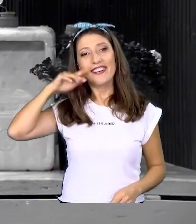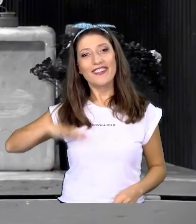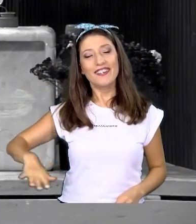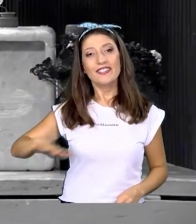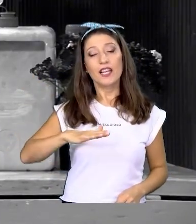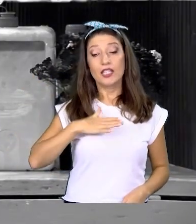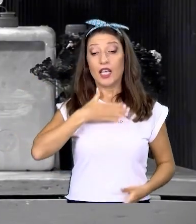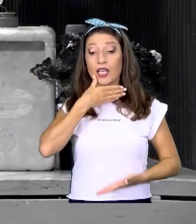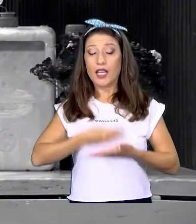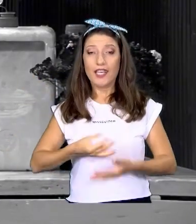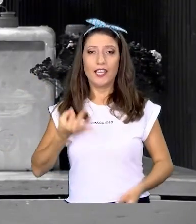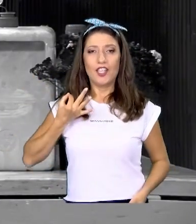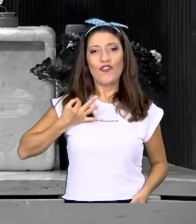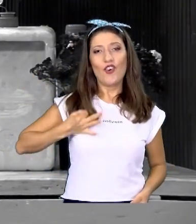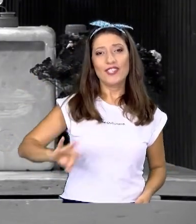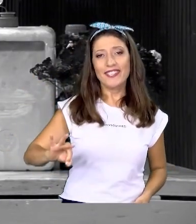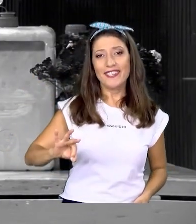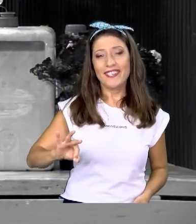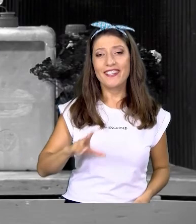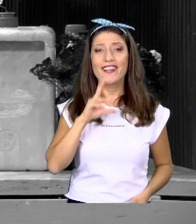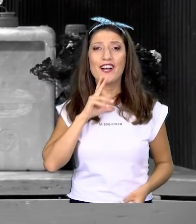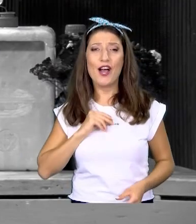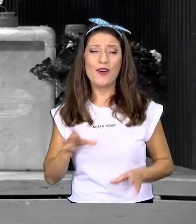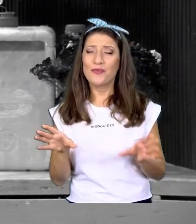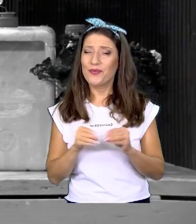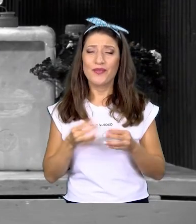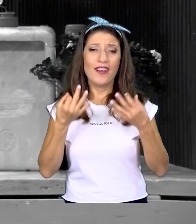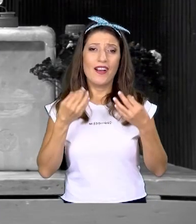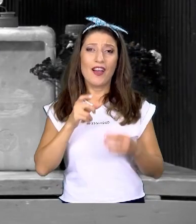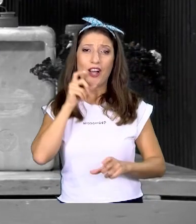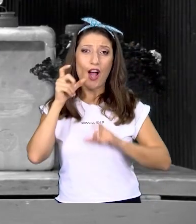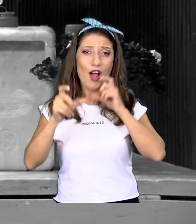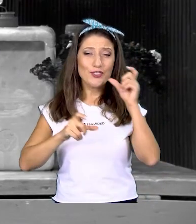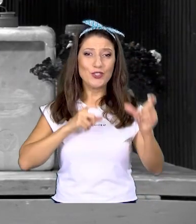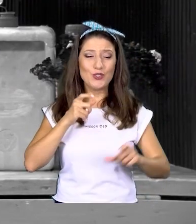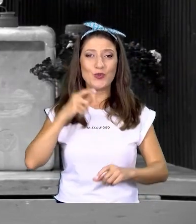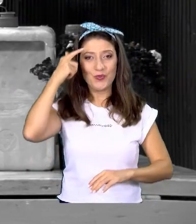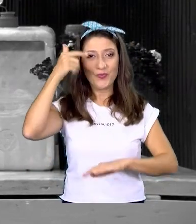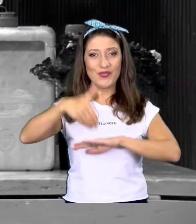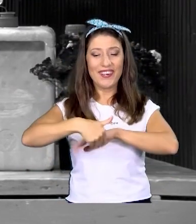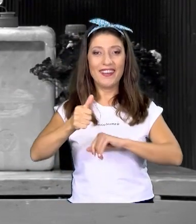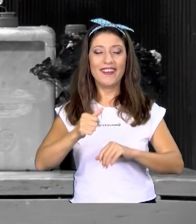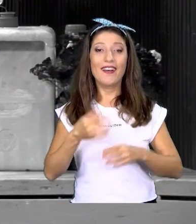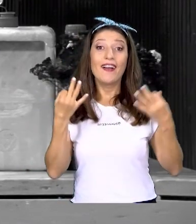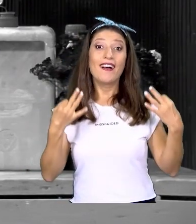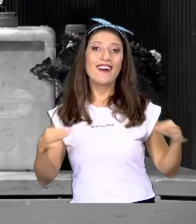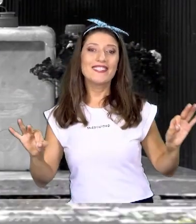անկախ Հայաստան, իր որդիքը արդ կանչում